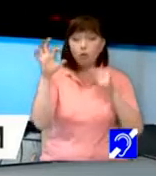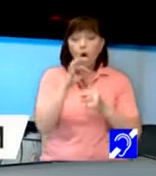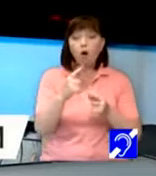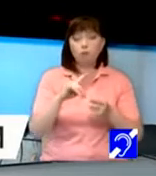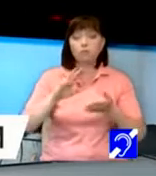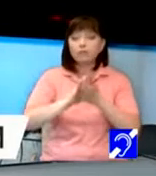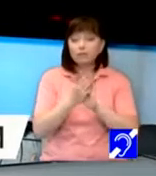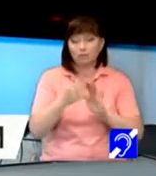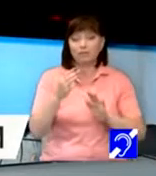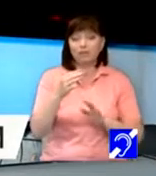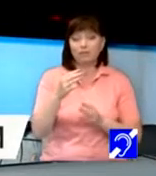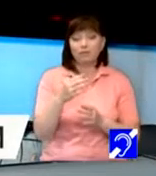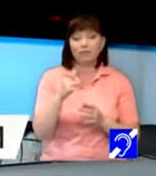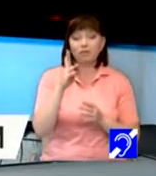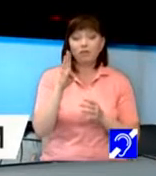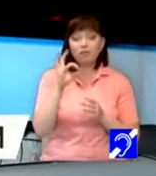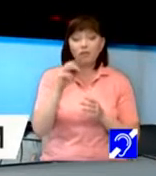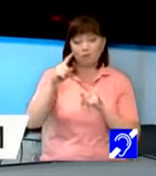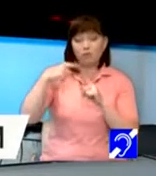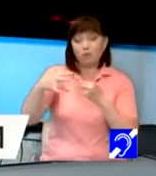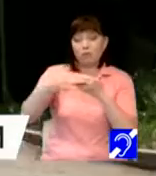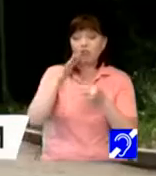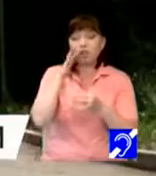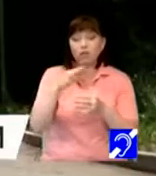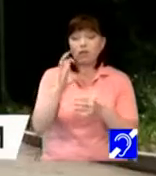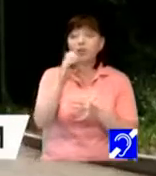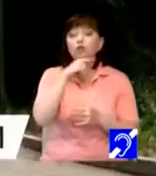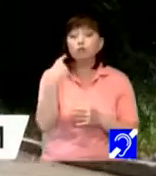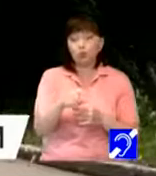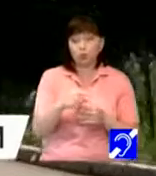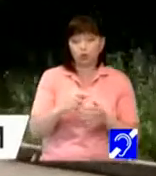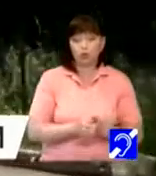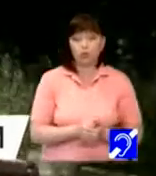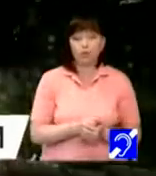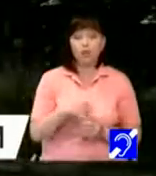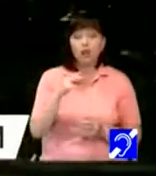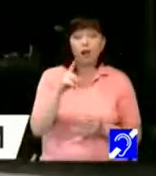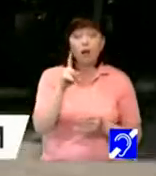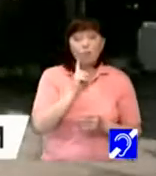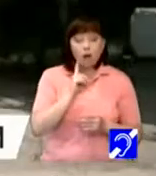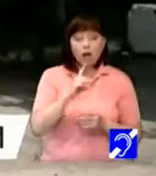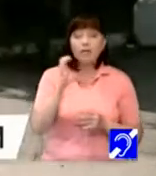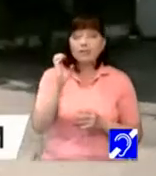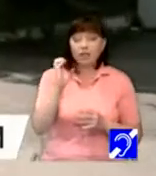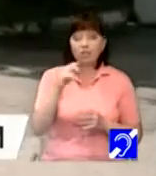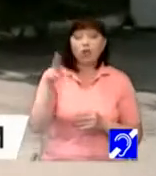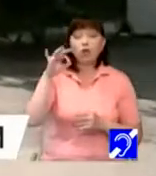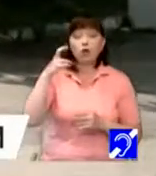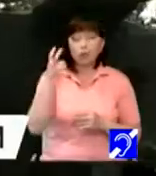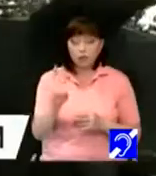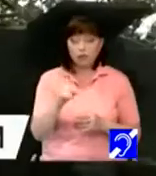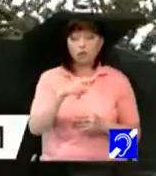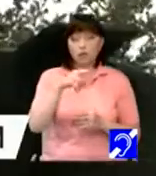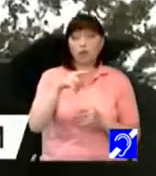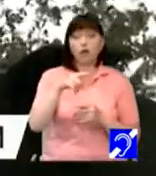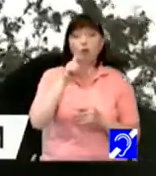negocierilor dintre ruși și ucraineni în perioada următoare. În timp ce la Severodonetsk soldații ucraineni